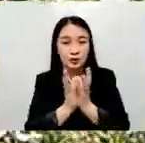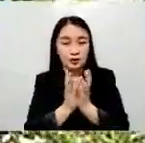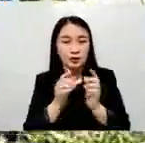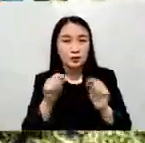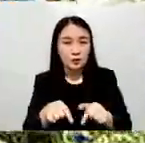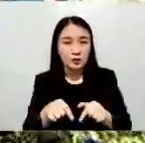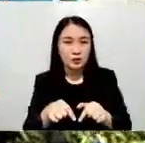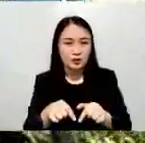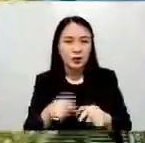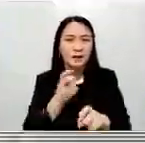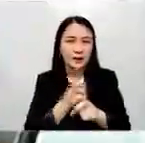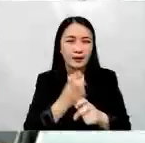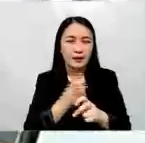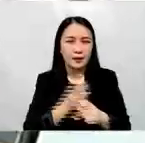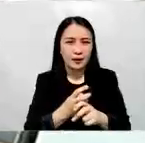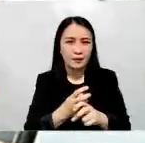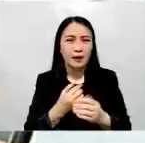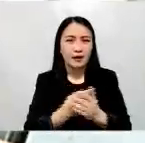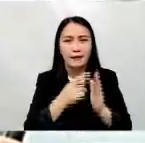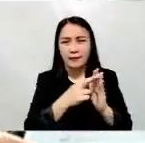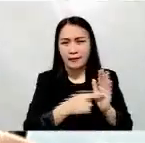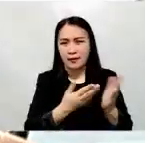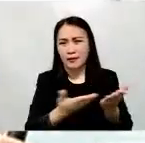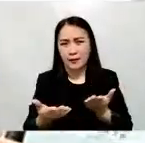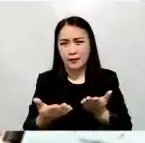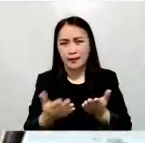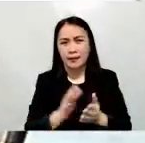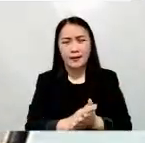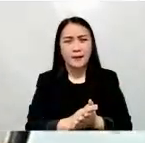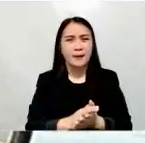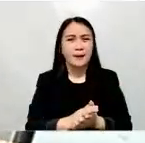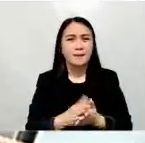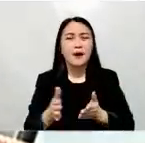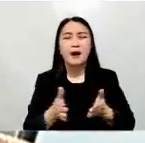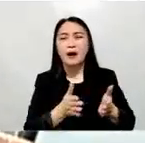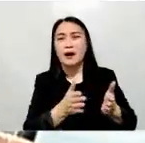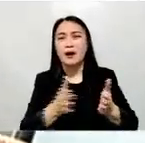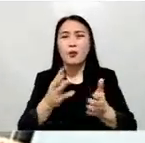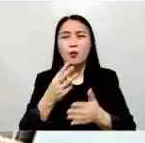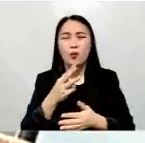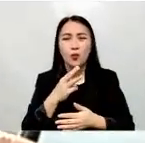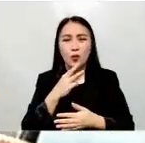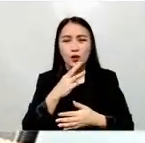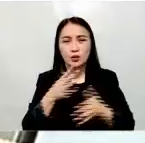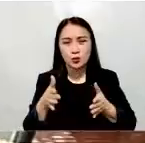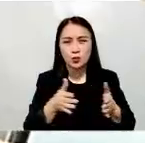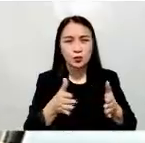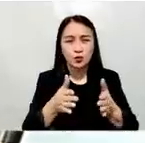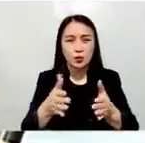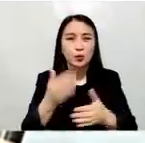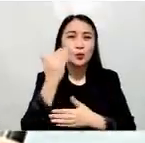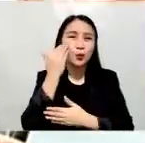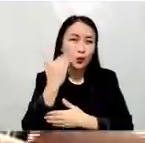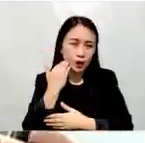daw ang pagkapatupad dito. Sa haba po ng waterway na ito and sa kakulangan din ho sa ating personnel, eh talaga hong